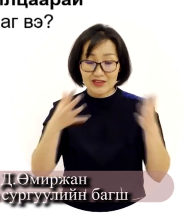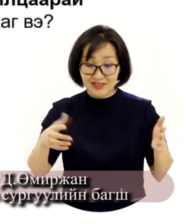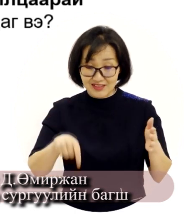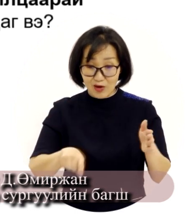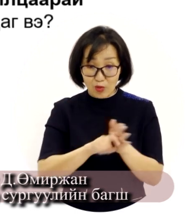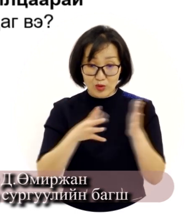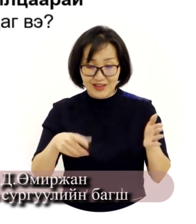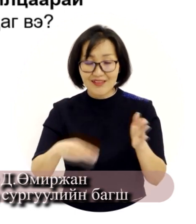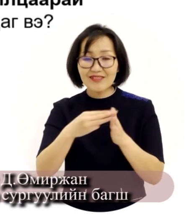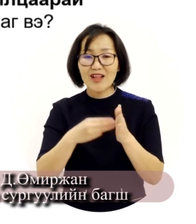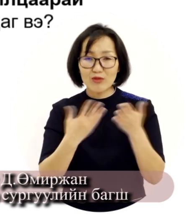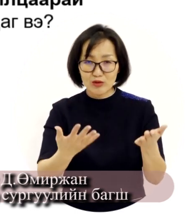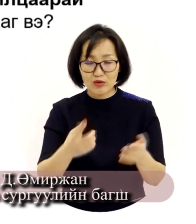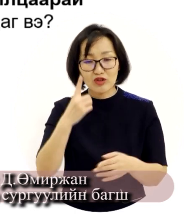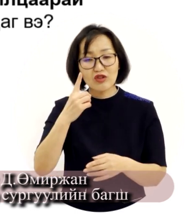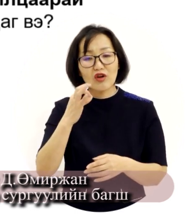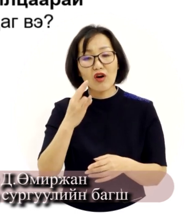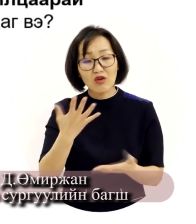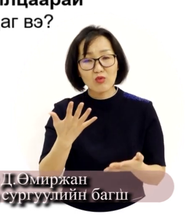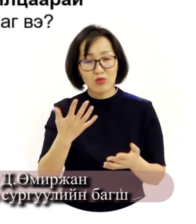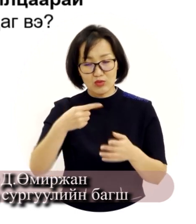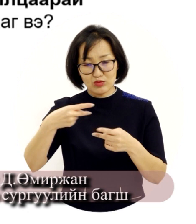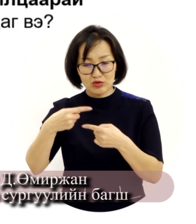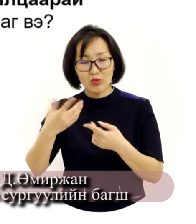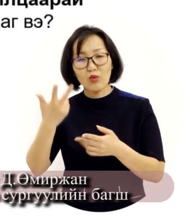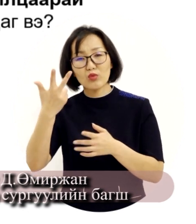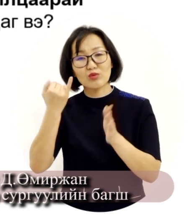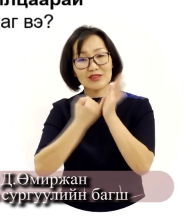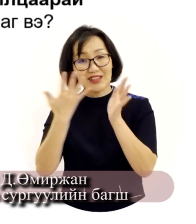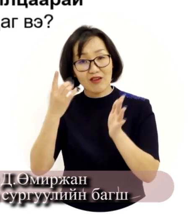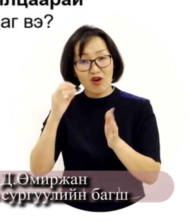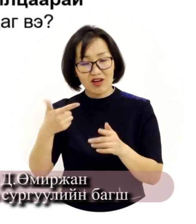түсіндір. Бір жыл, 365 тәулік тағы басқа.